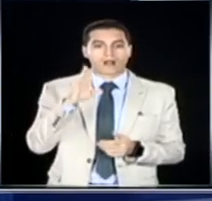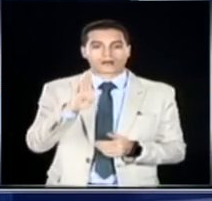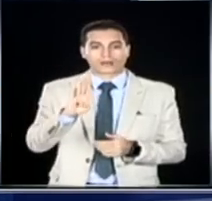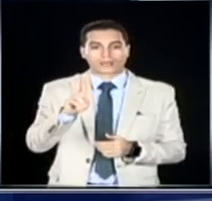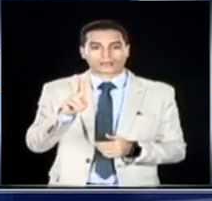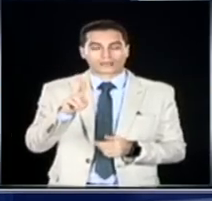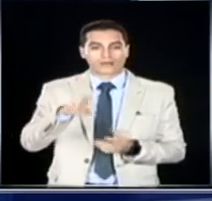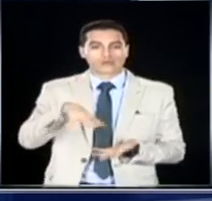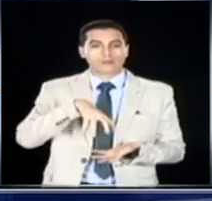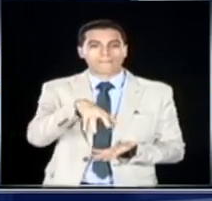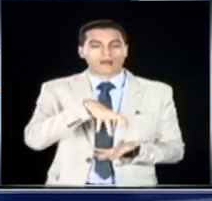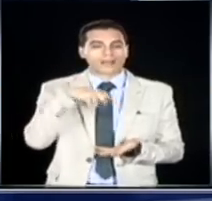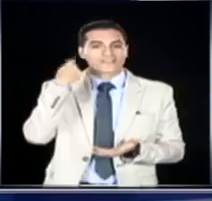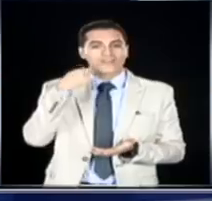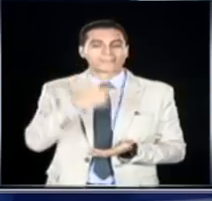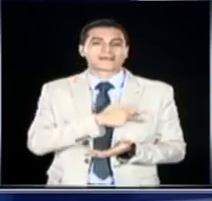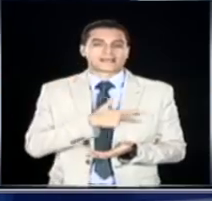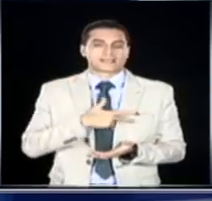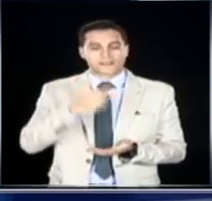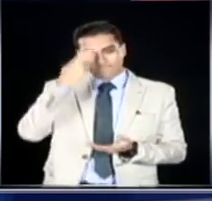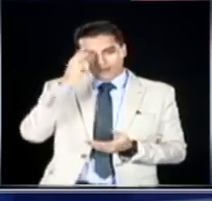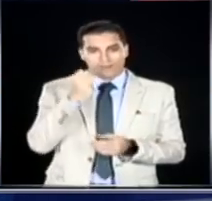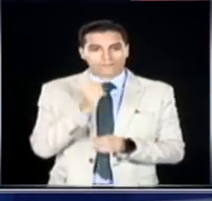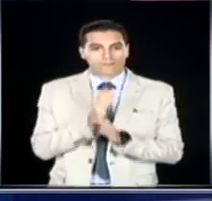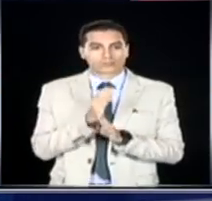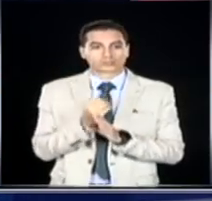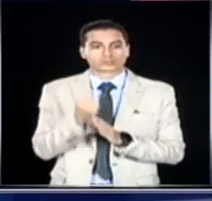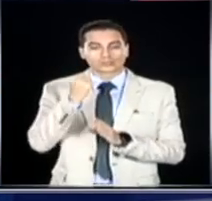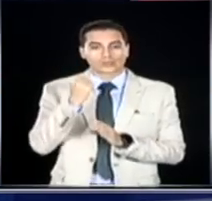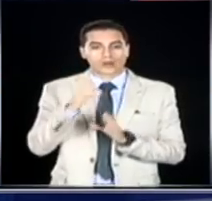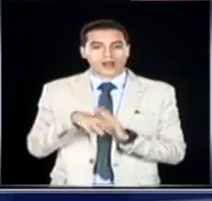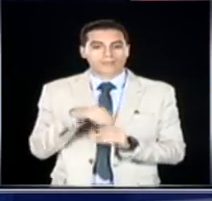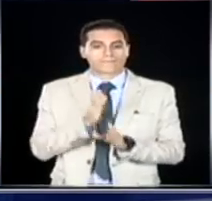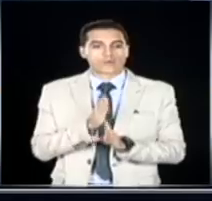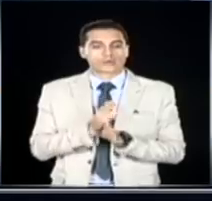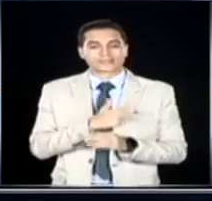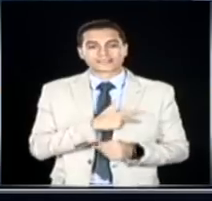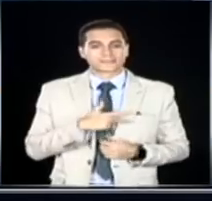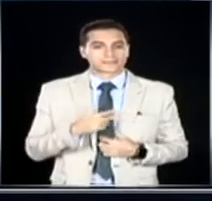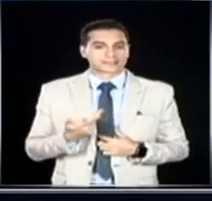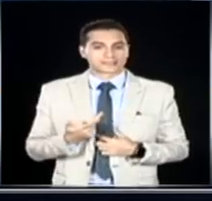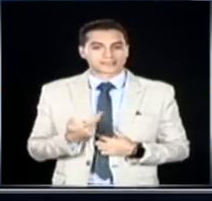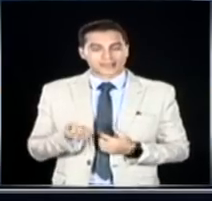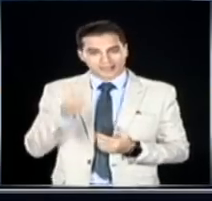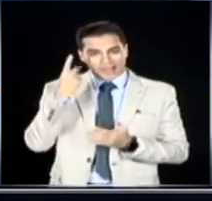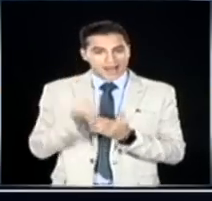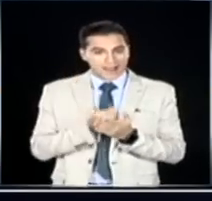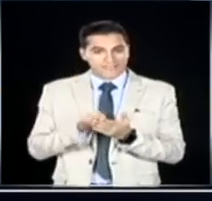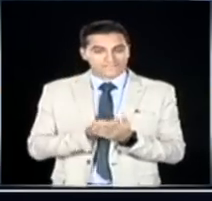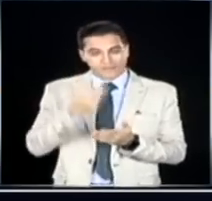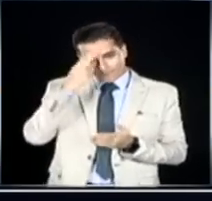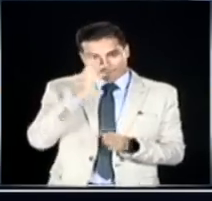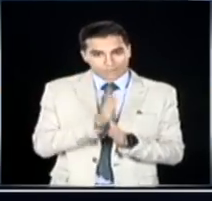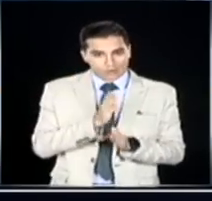بطوله نجلاء فتحي وعادل ادهم عبد العليم من تاليفه واخراجه